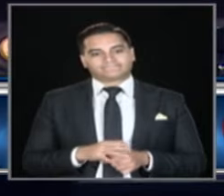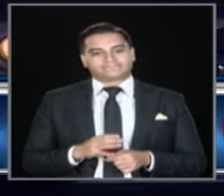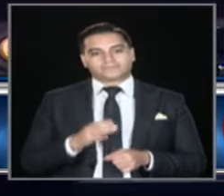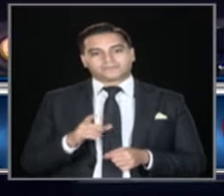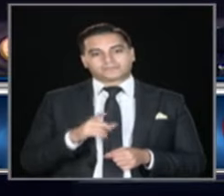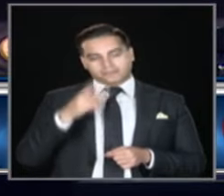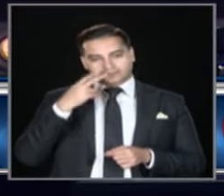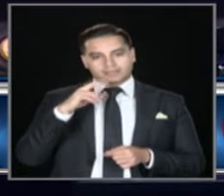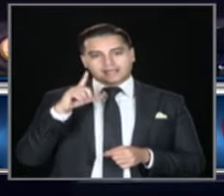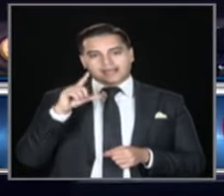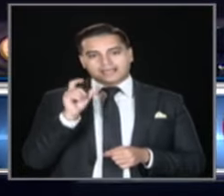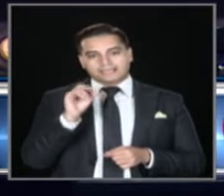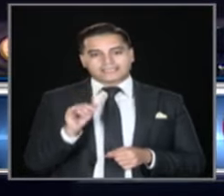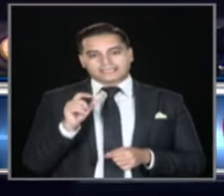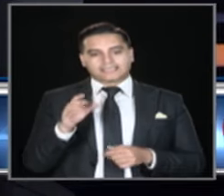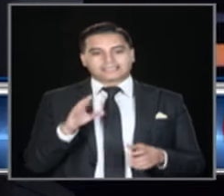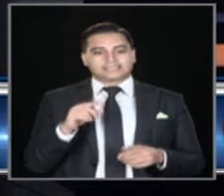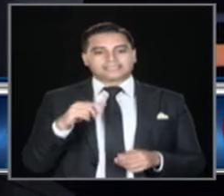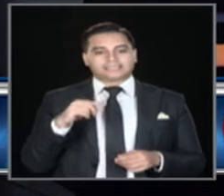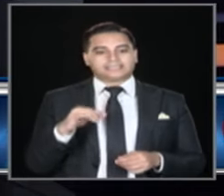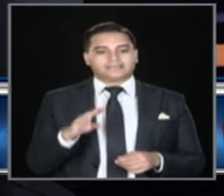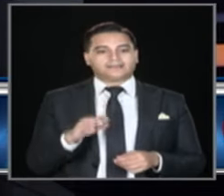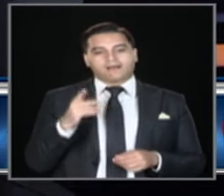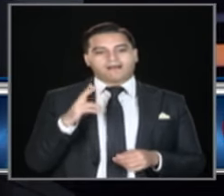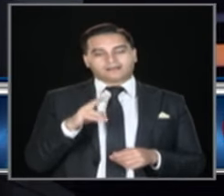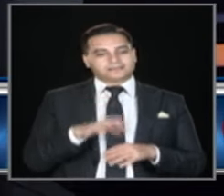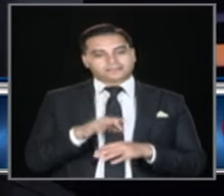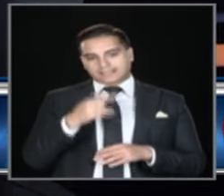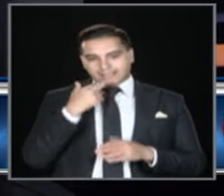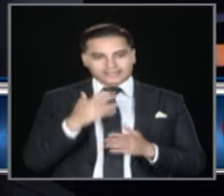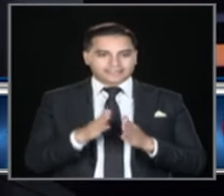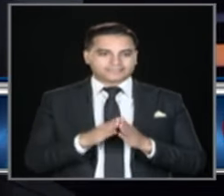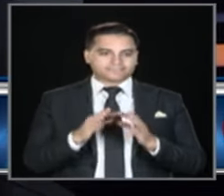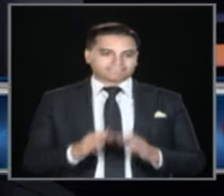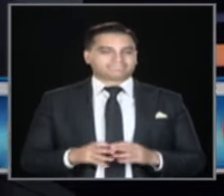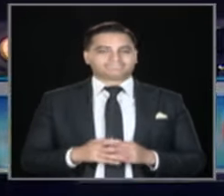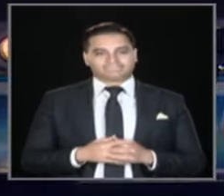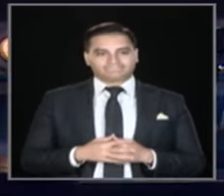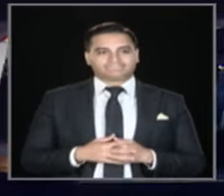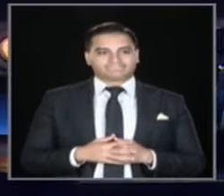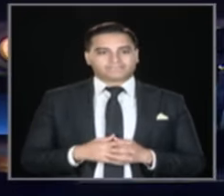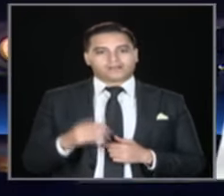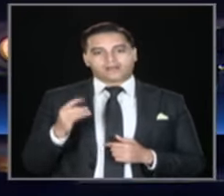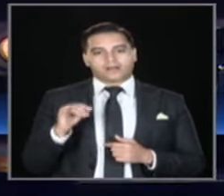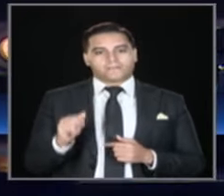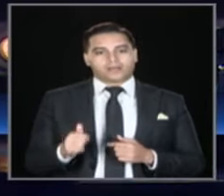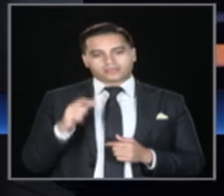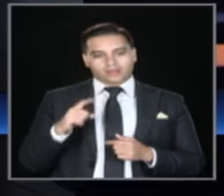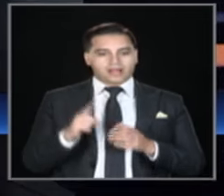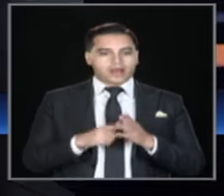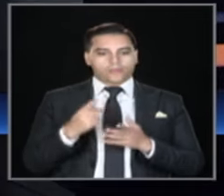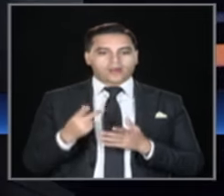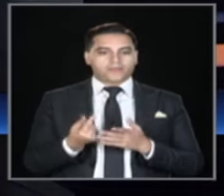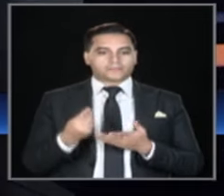الصحيحه رينيه دي كارت هارد لاك يا ميار معلش هارد لاك رمضان اول